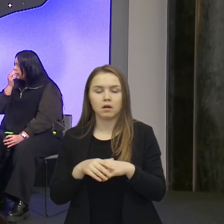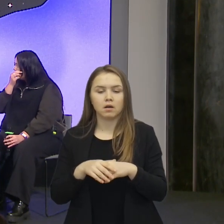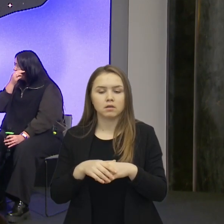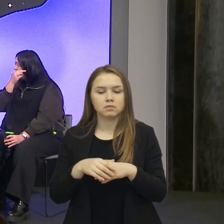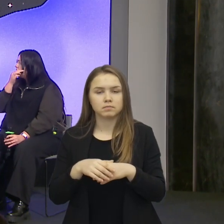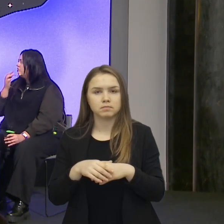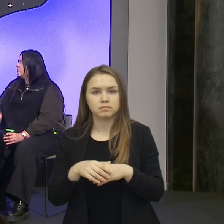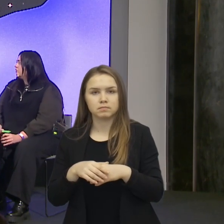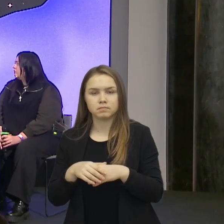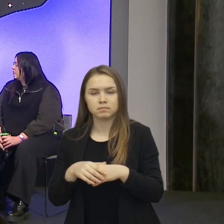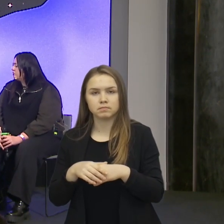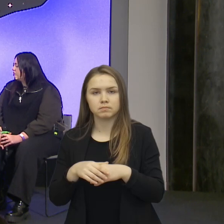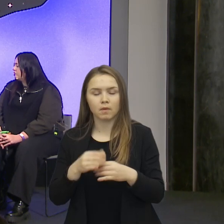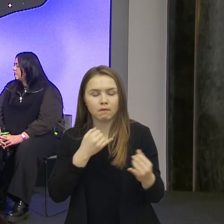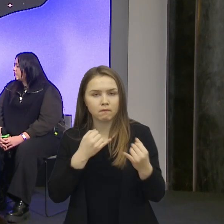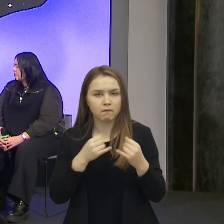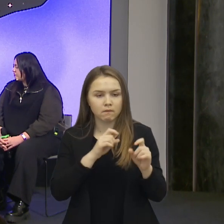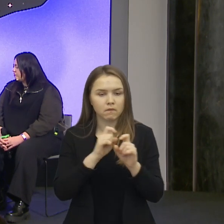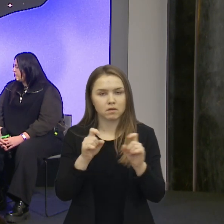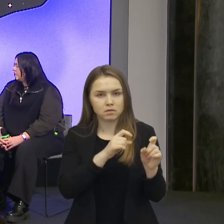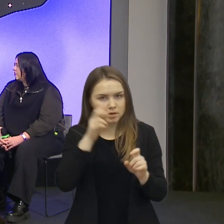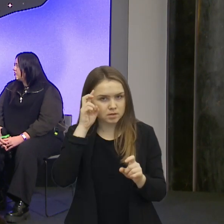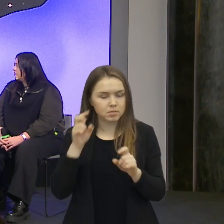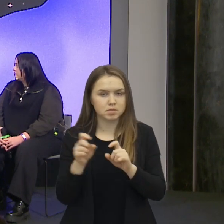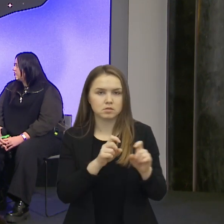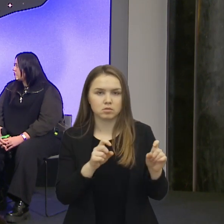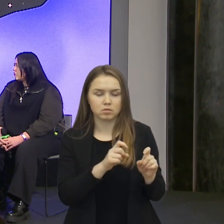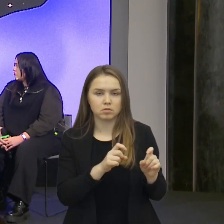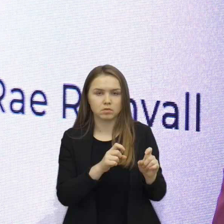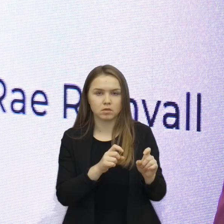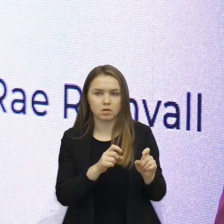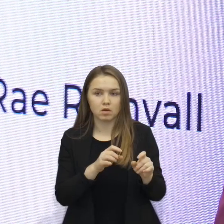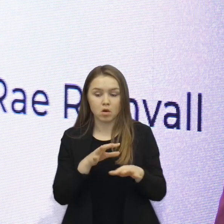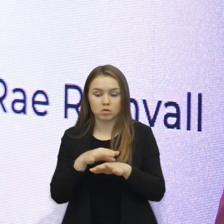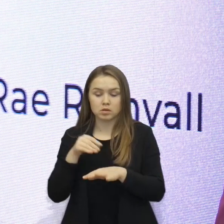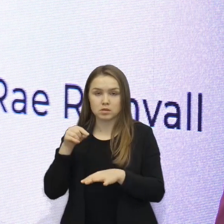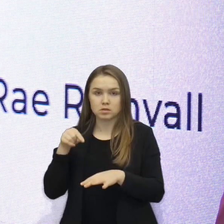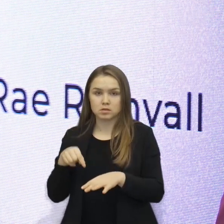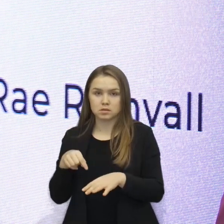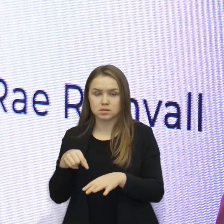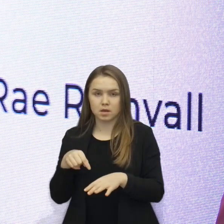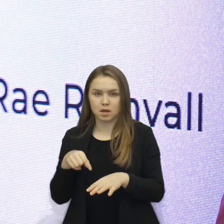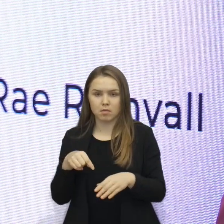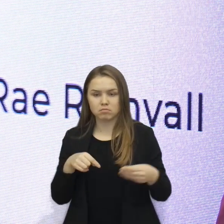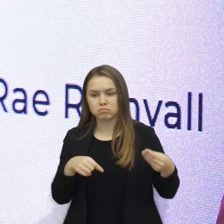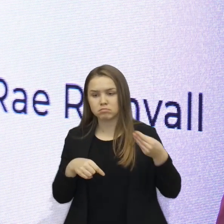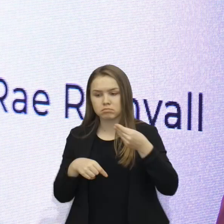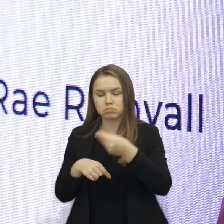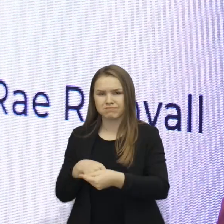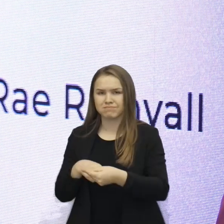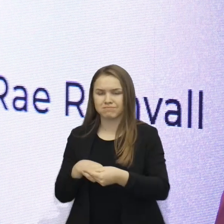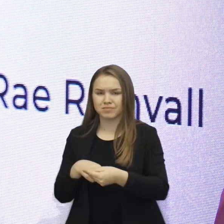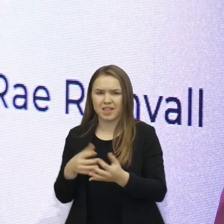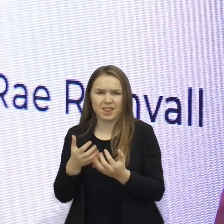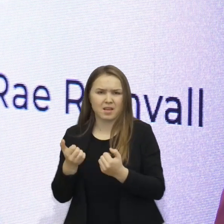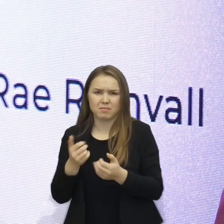institucijom apie galimus pokyčius, visada yra tas, kad per Seimą tai sunkiai praeis, čia gal kažkaip kitaip